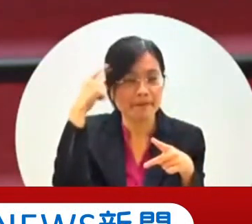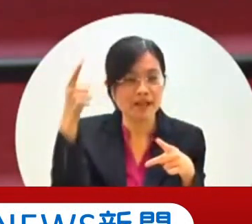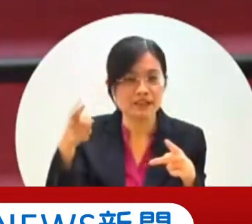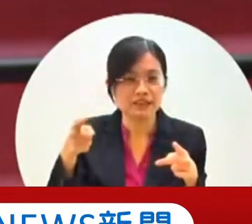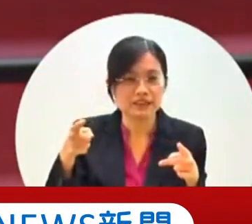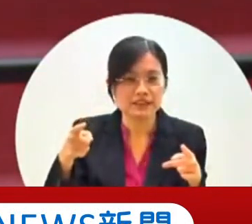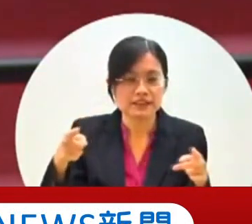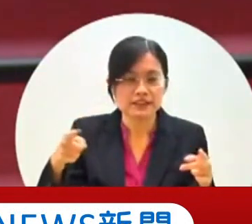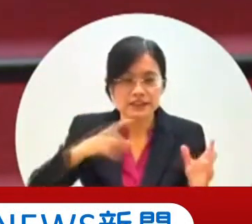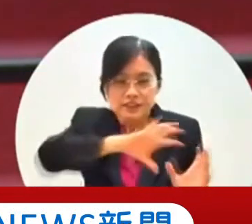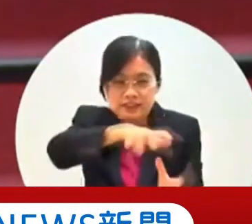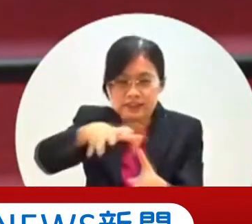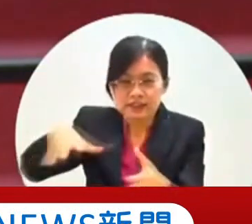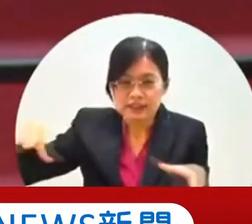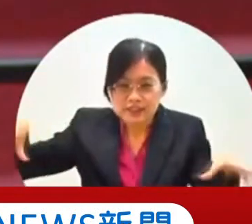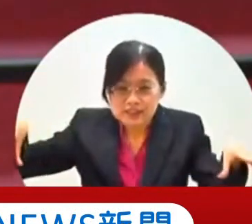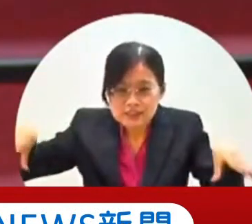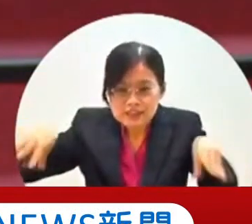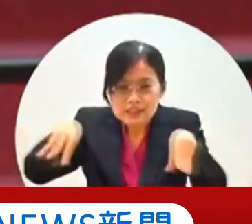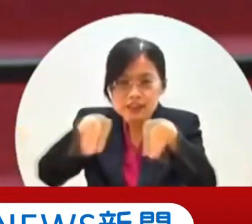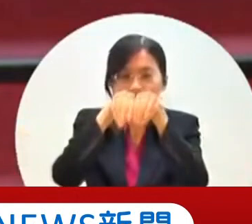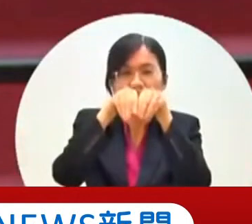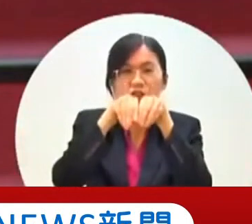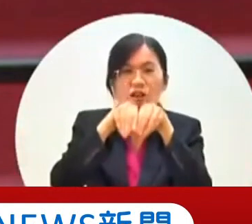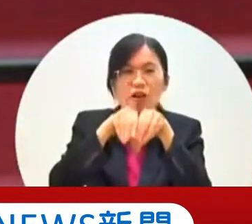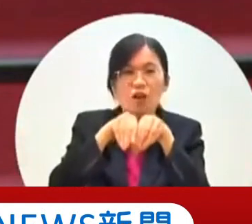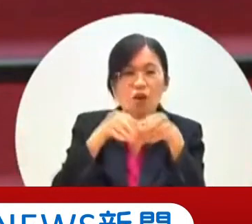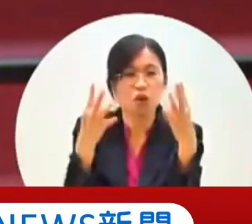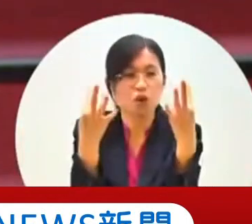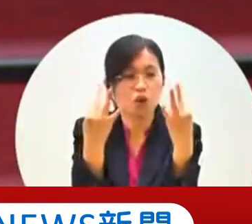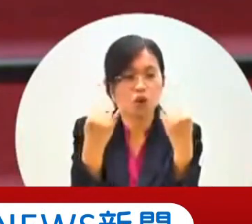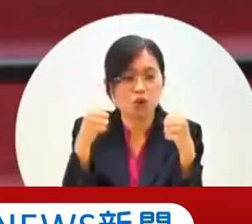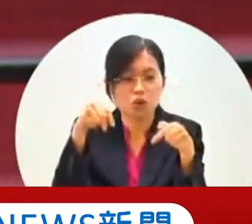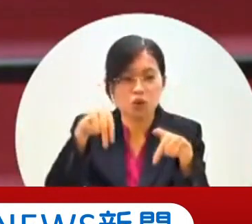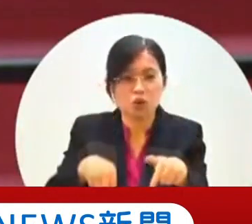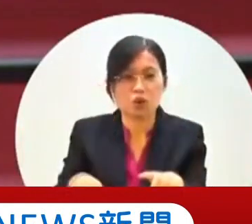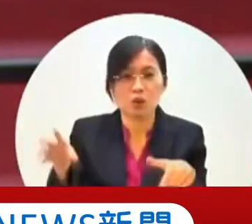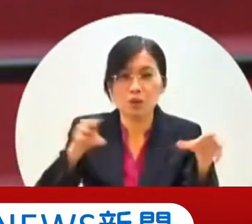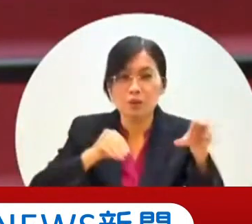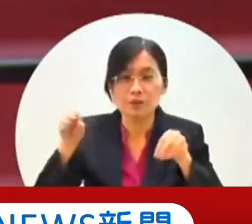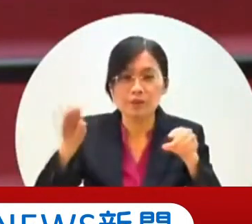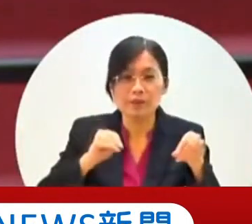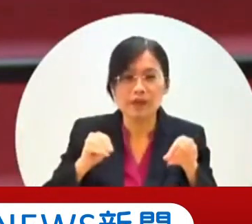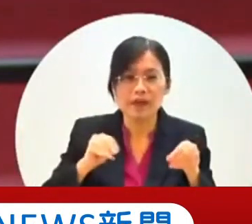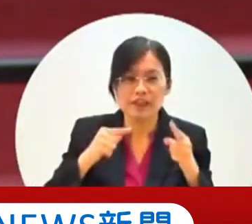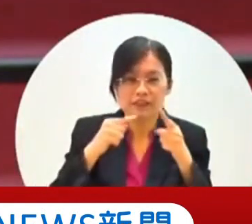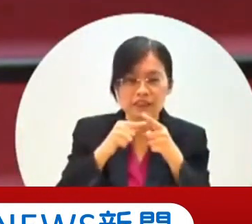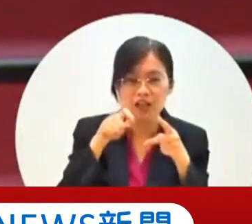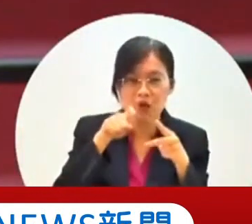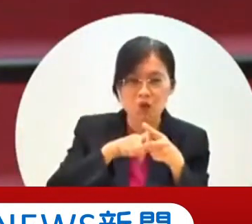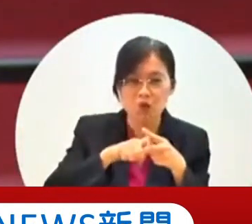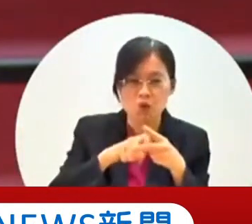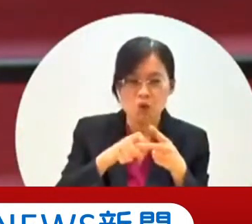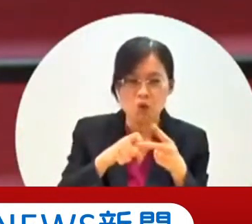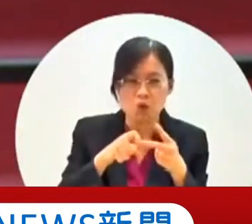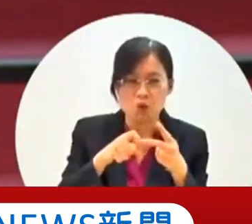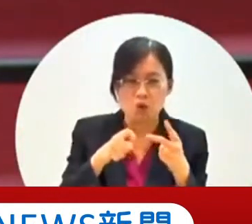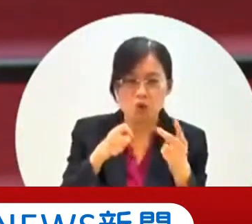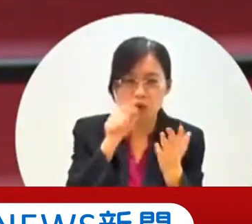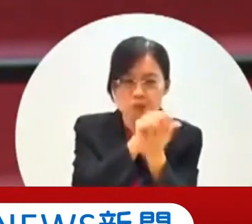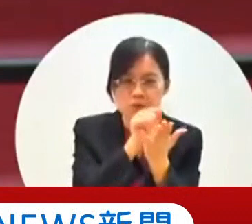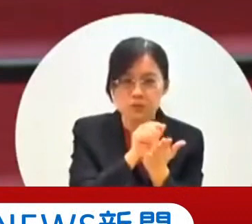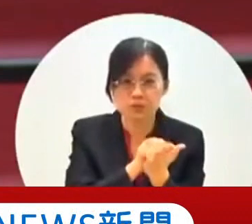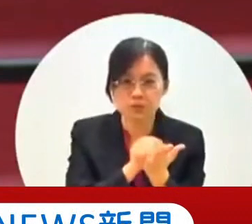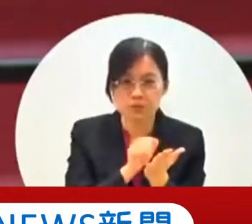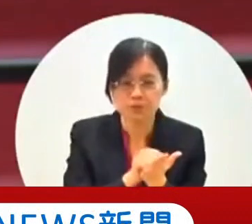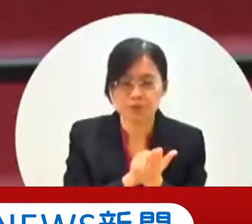界的数位资讯，经过人工运算把它提出最